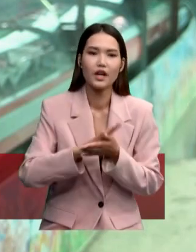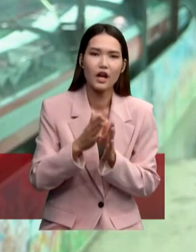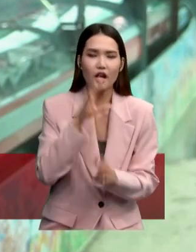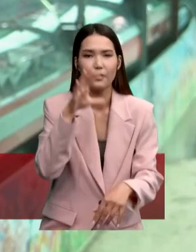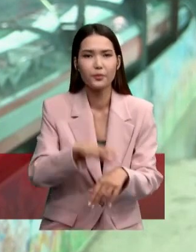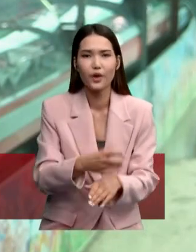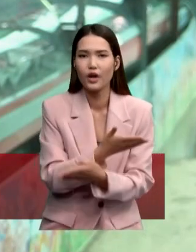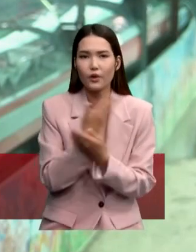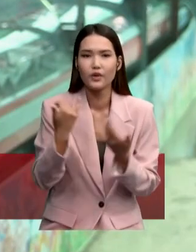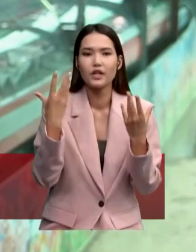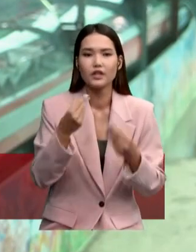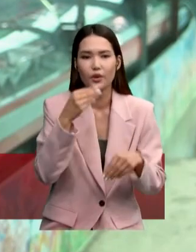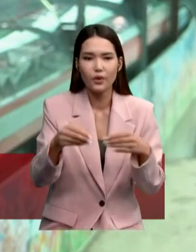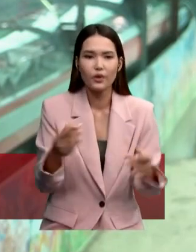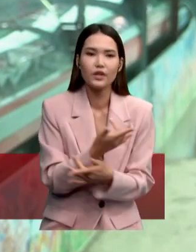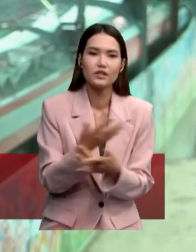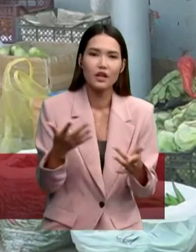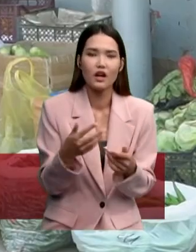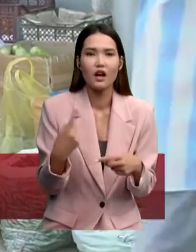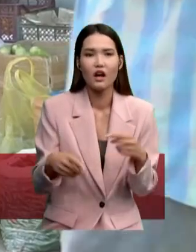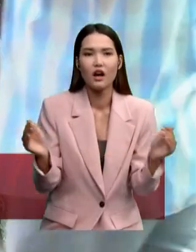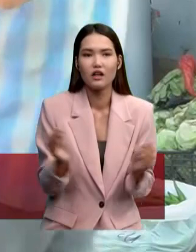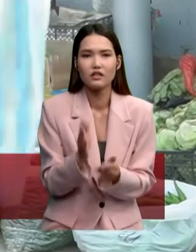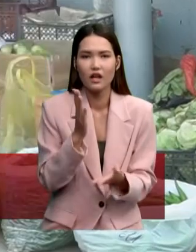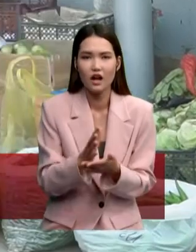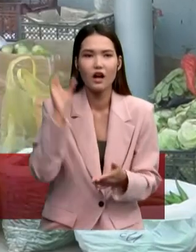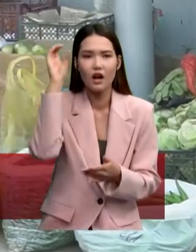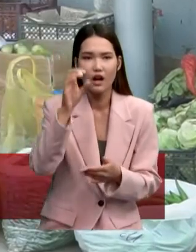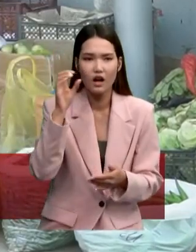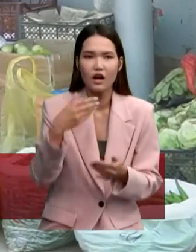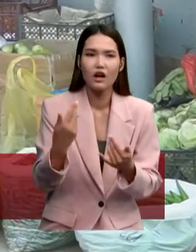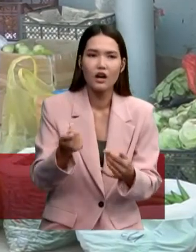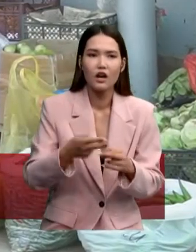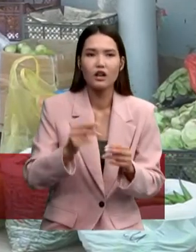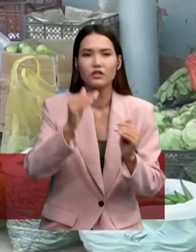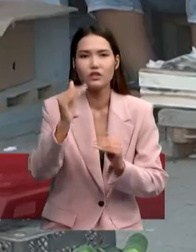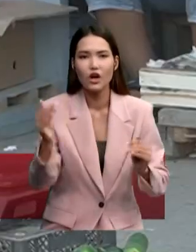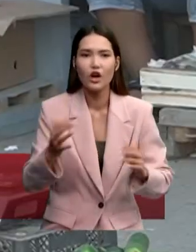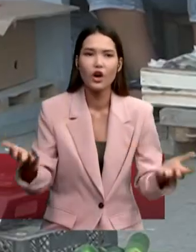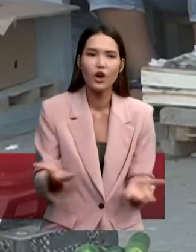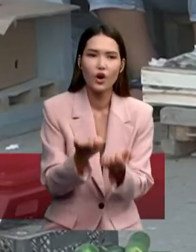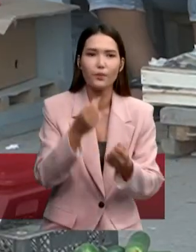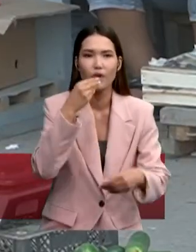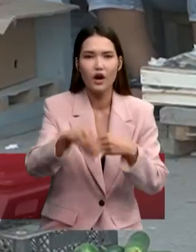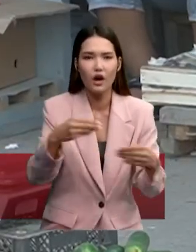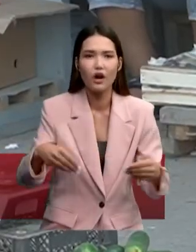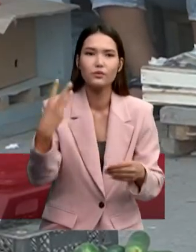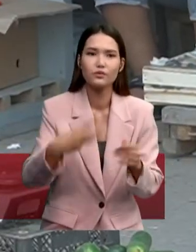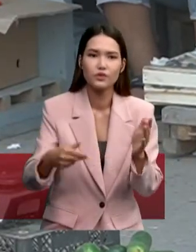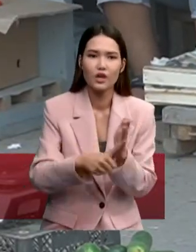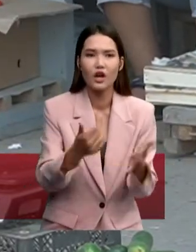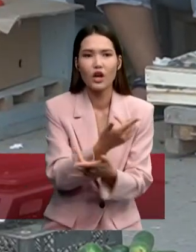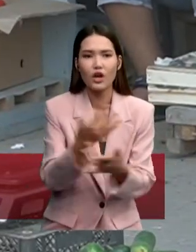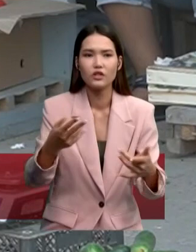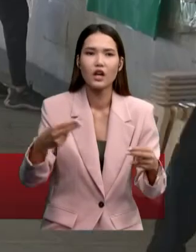байқалмайды. Қазір көкөністер былтырғыдан арзанырақ. Ресми Ташкент инфляцияны құрықтау үшін азық-түліктің 36 түрін